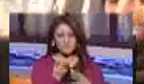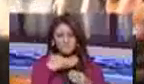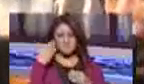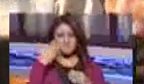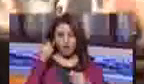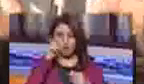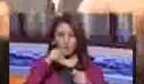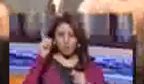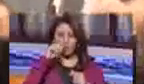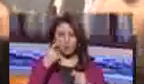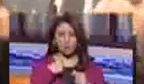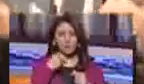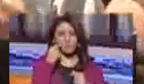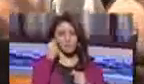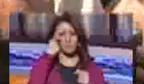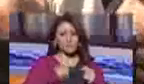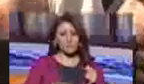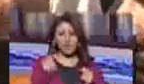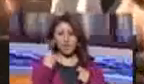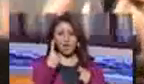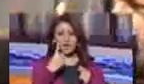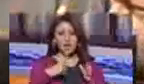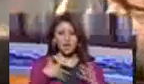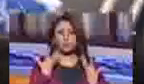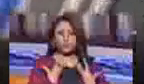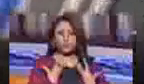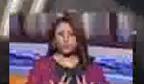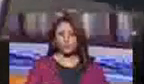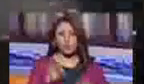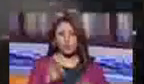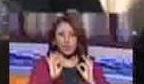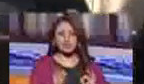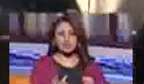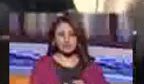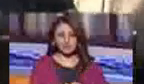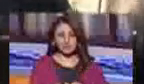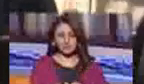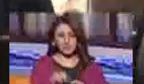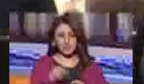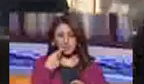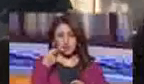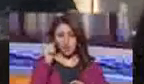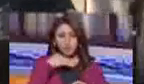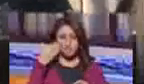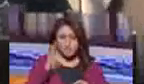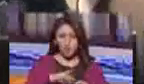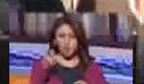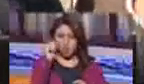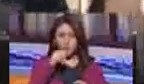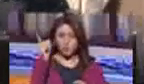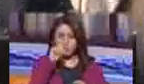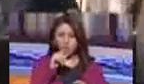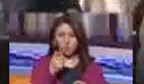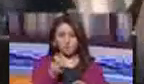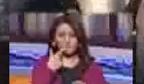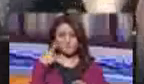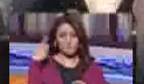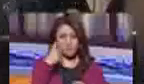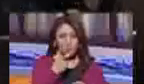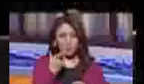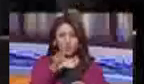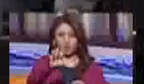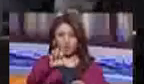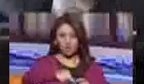ليه كل ده؟ انا مواطن بسيط، عايز احس بامان في بلدي. مش كل يوم هنشيل جثه واحد صاحبنا، لما كانش ميت يبقى مسحول،